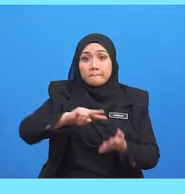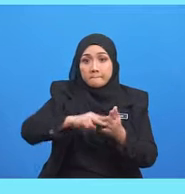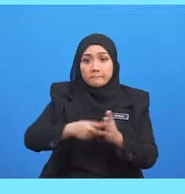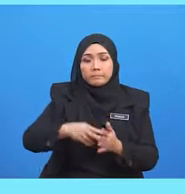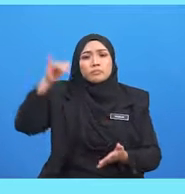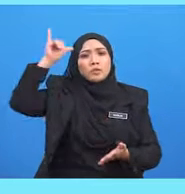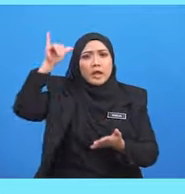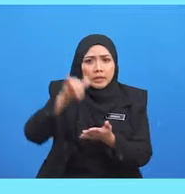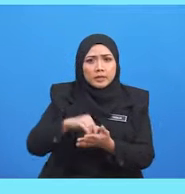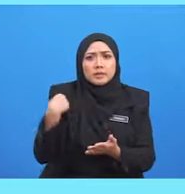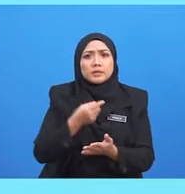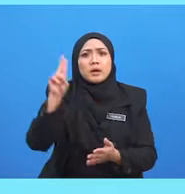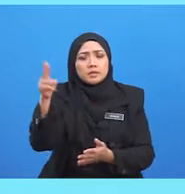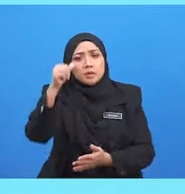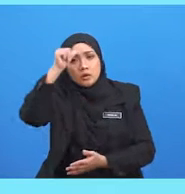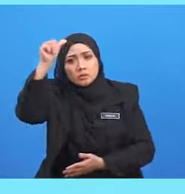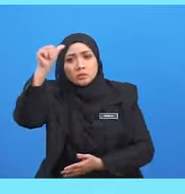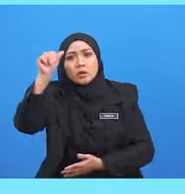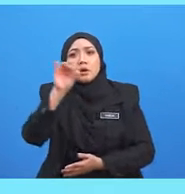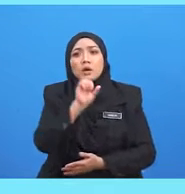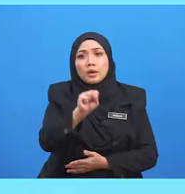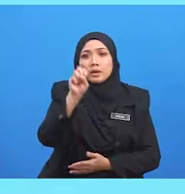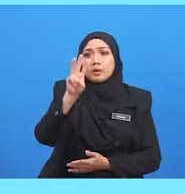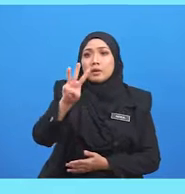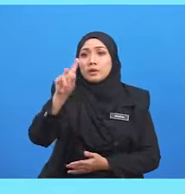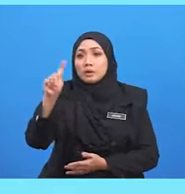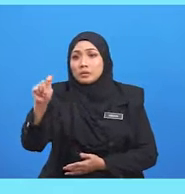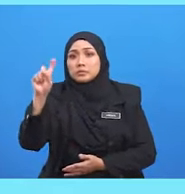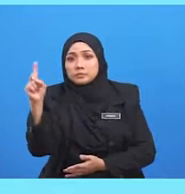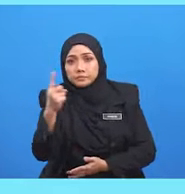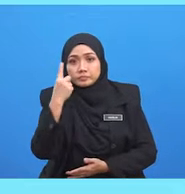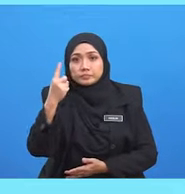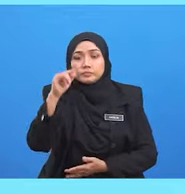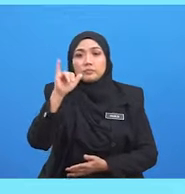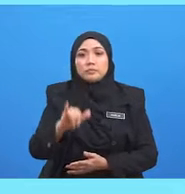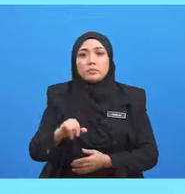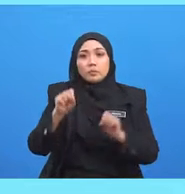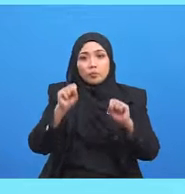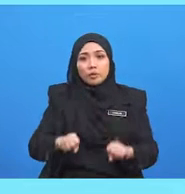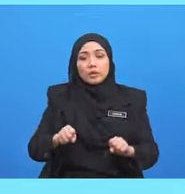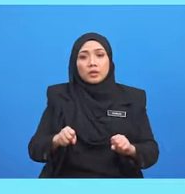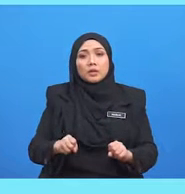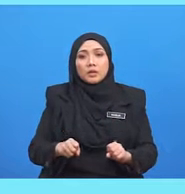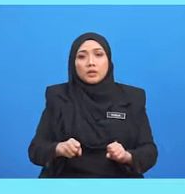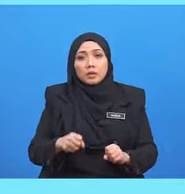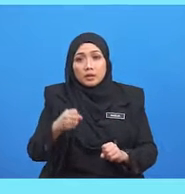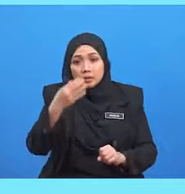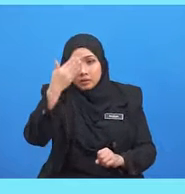Allah Subhanahu wa taala sahaja yang berhak disembah dan tidak ada sekutu